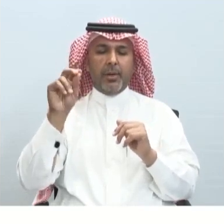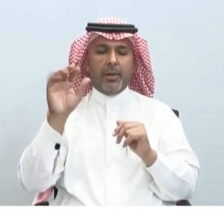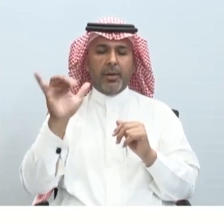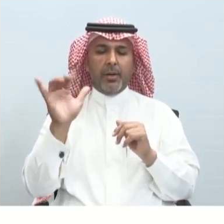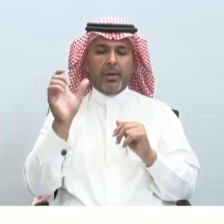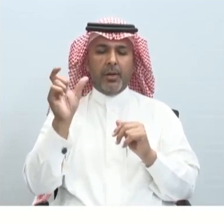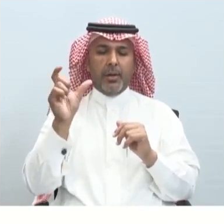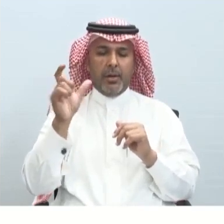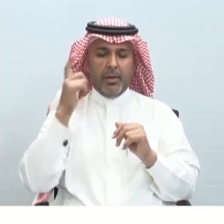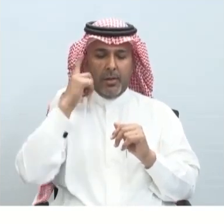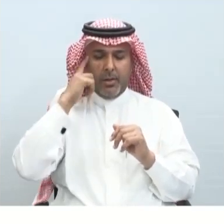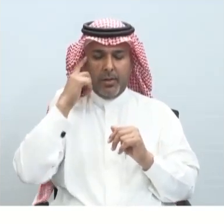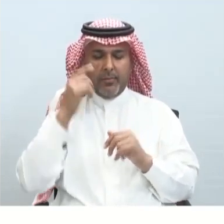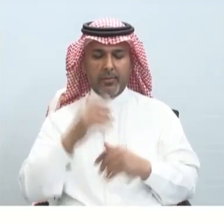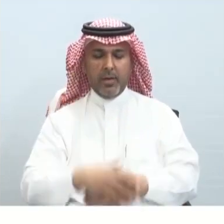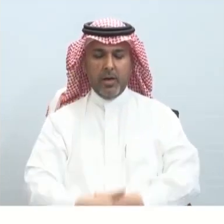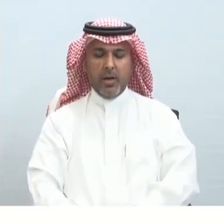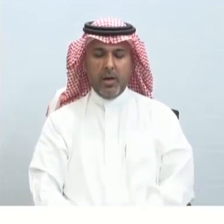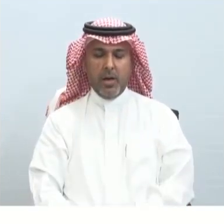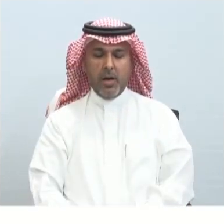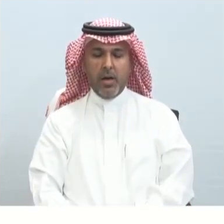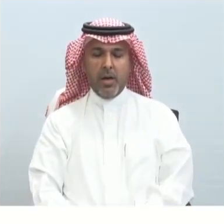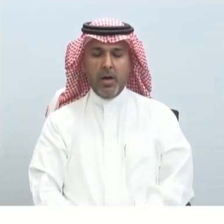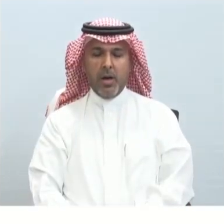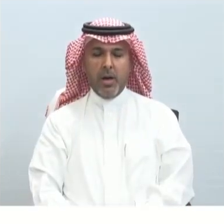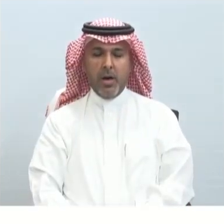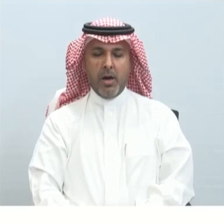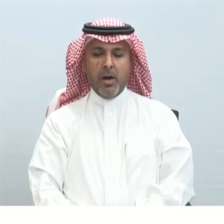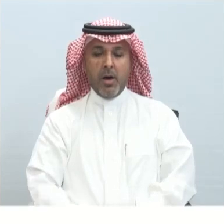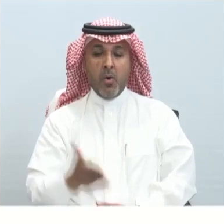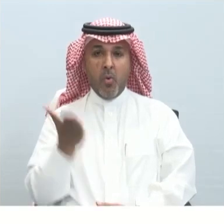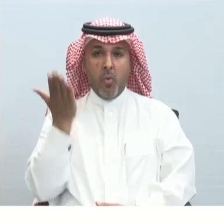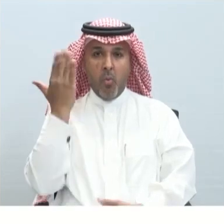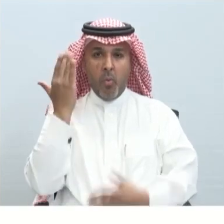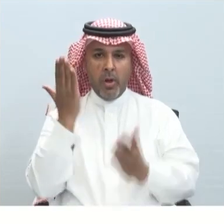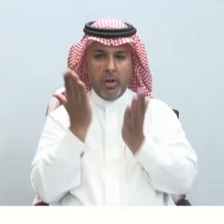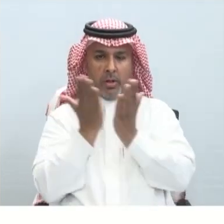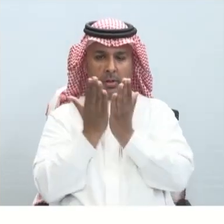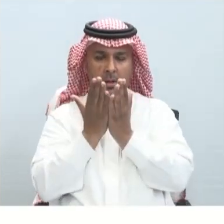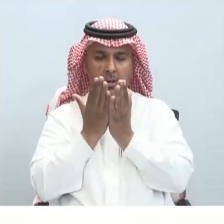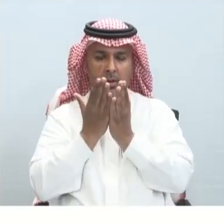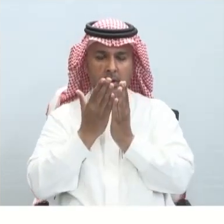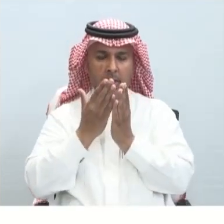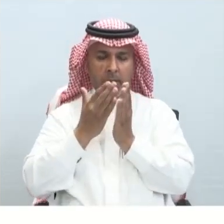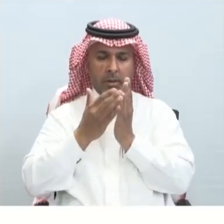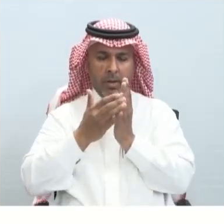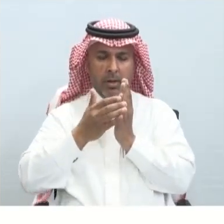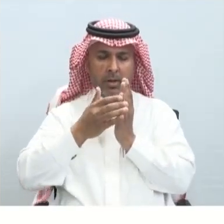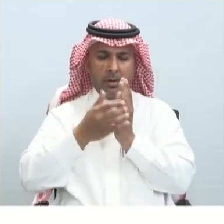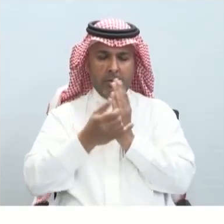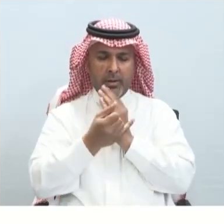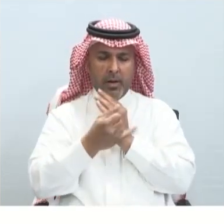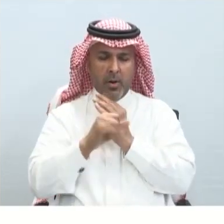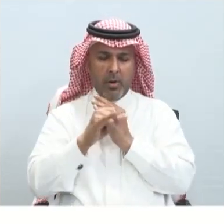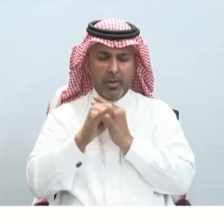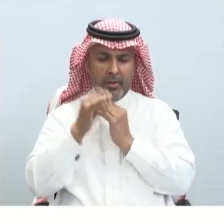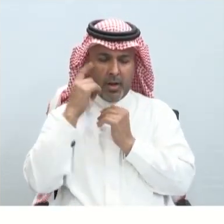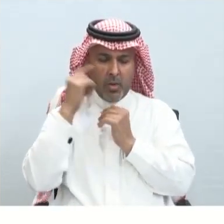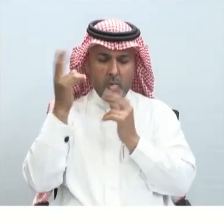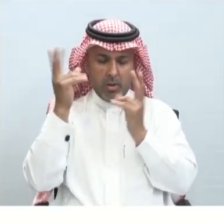عرفنا في الصف الاول الثانوي حالات تطابق المثلثات قلنا ان عندنا اربع حالات اي منها يحصل حيكون